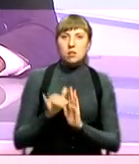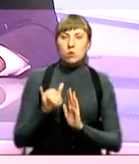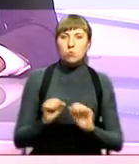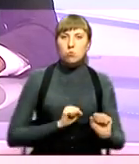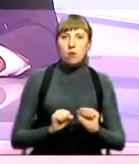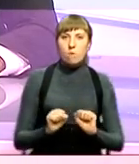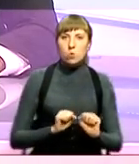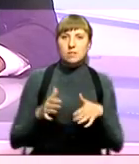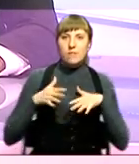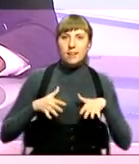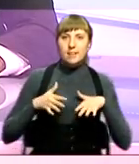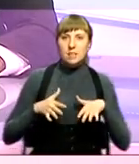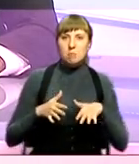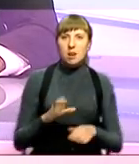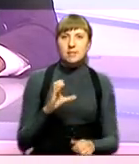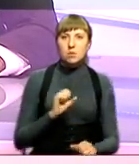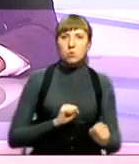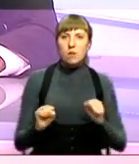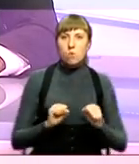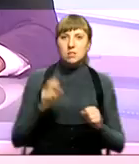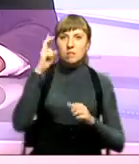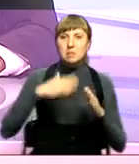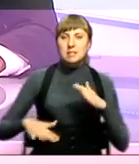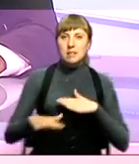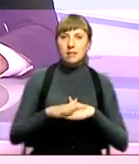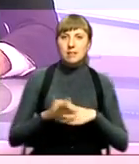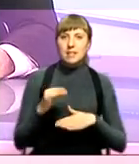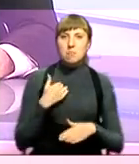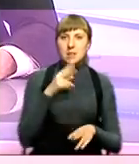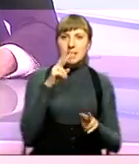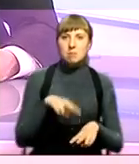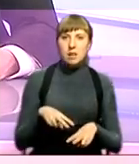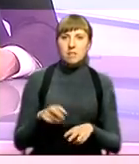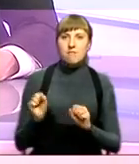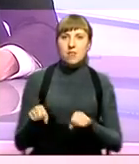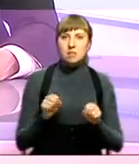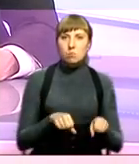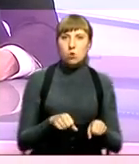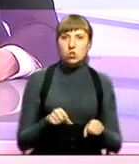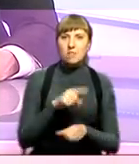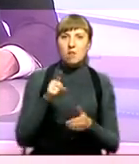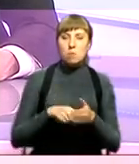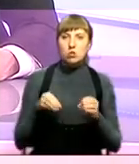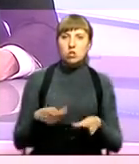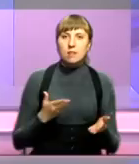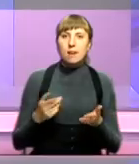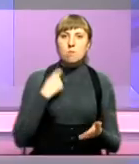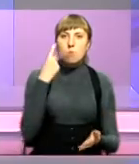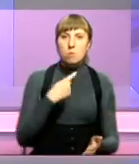руководства Крыма с руководством страны, и мы рассматриваем возможный вопрос решения каким